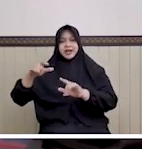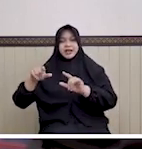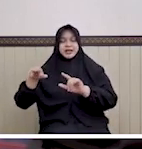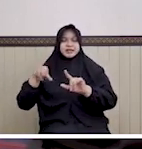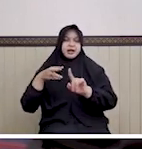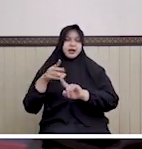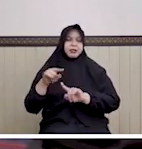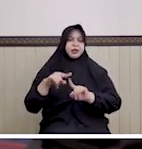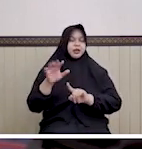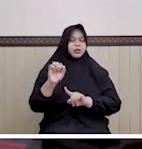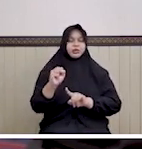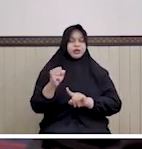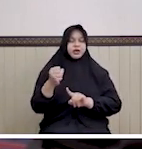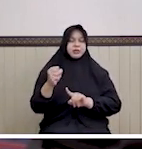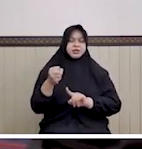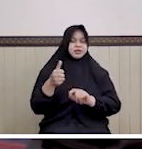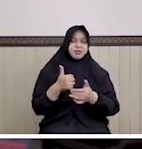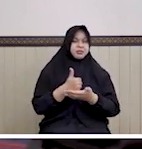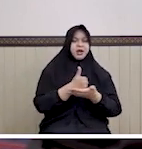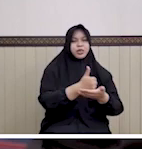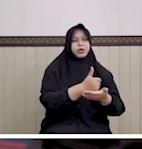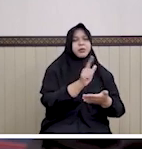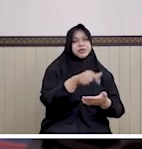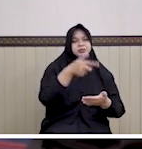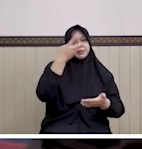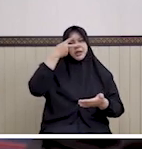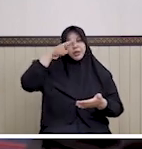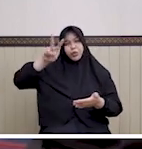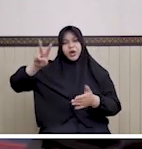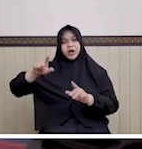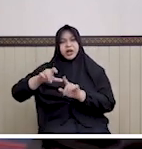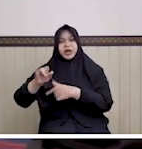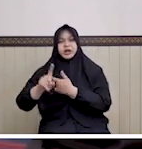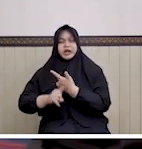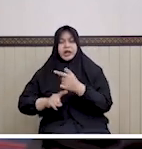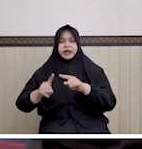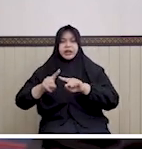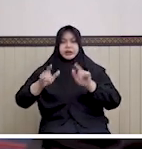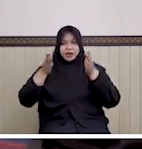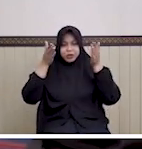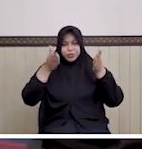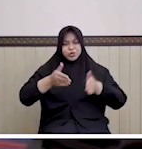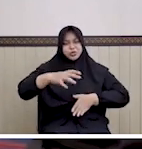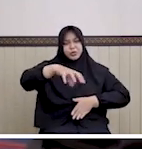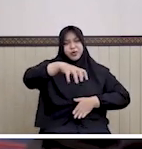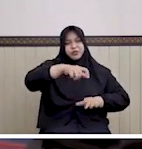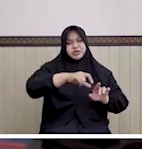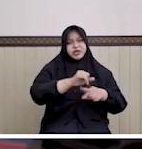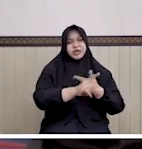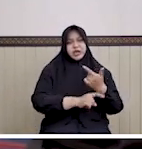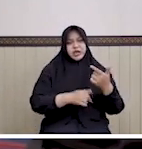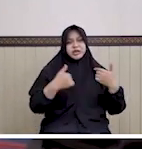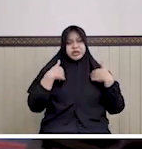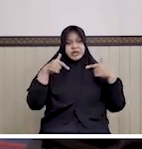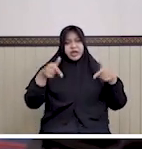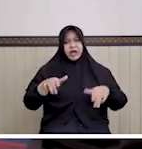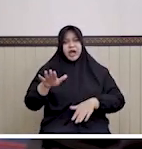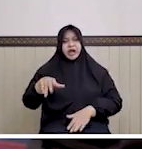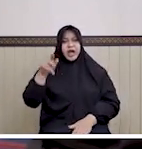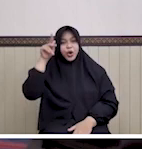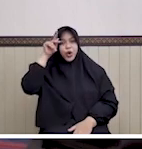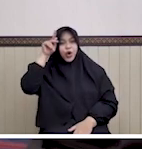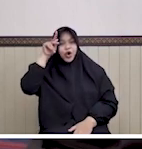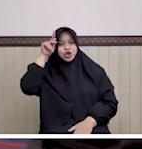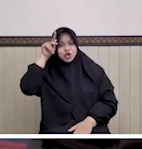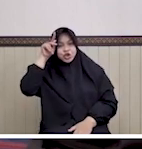membantu karena itu di luar di Ya tapi kalau misalnya akan khusus di sini ada anak kos gitu ya